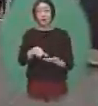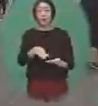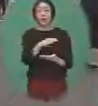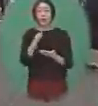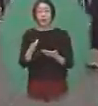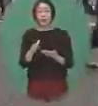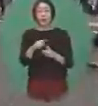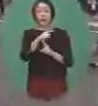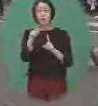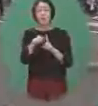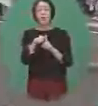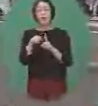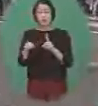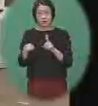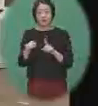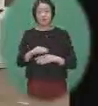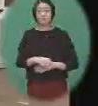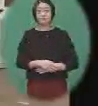を PR します。